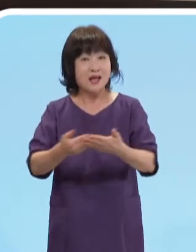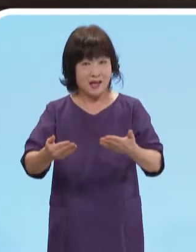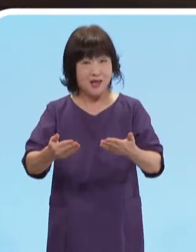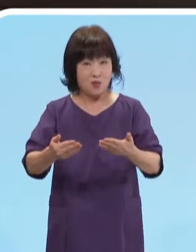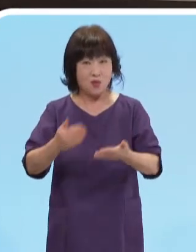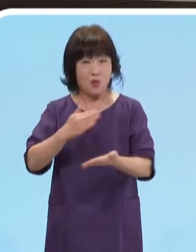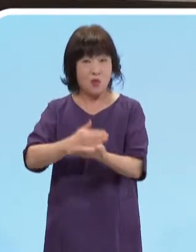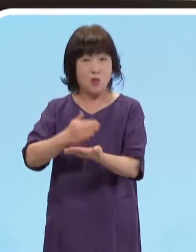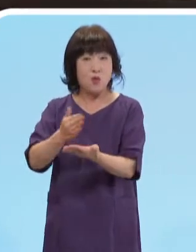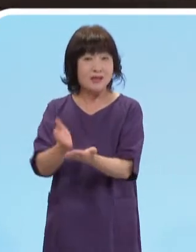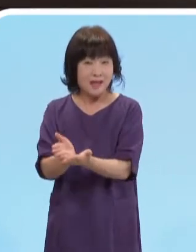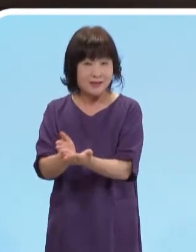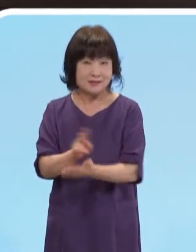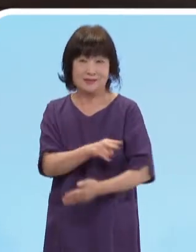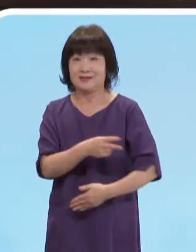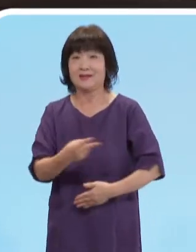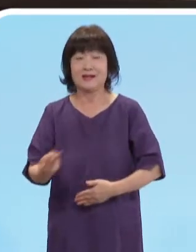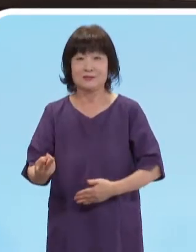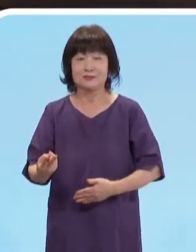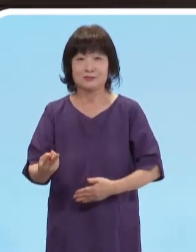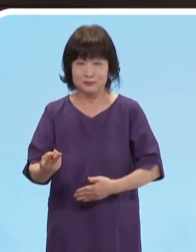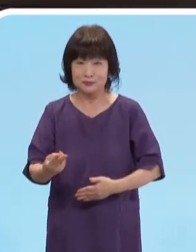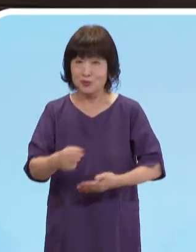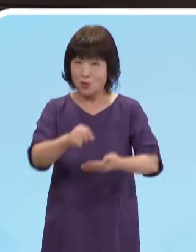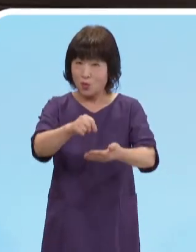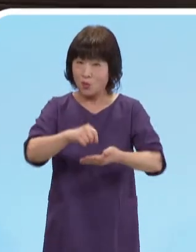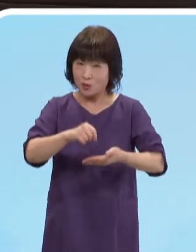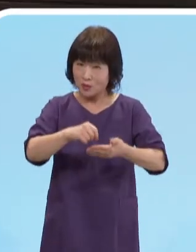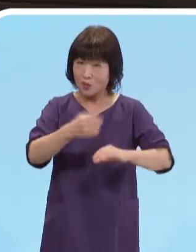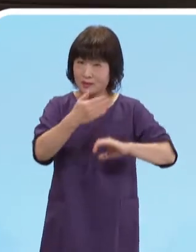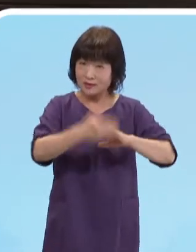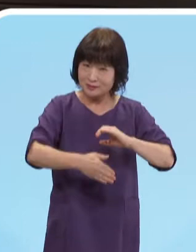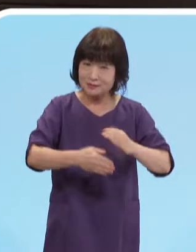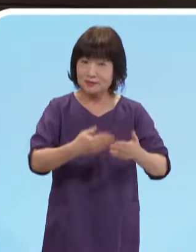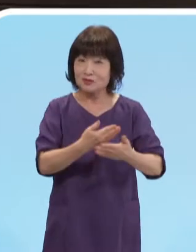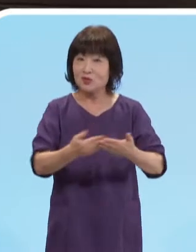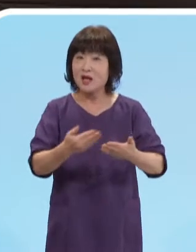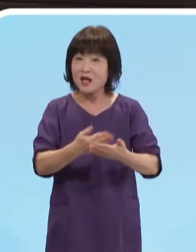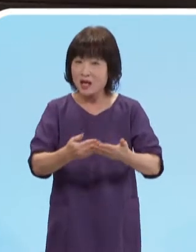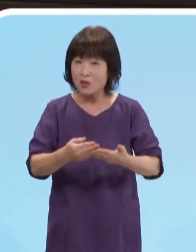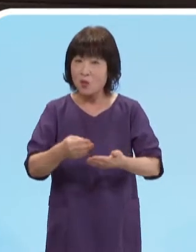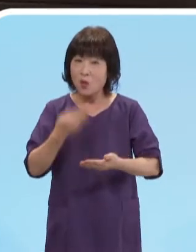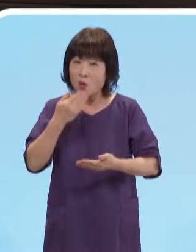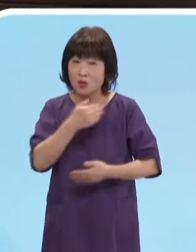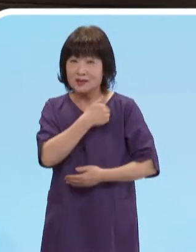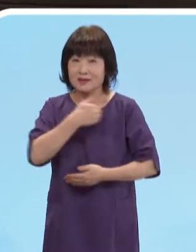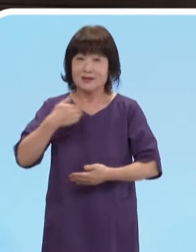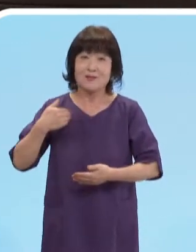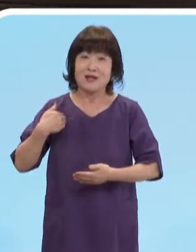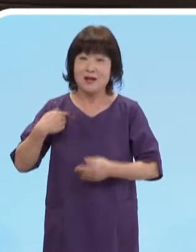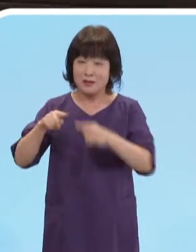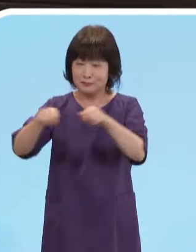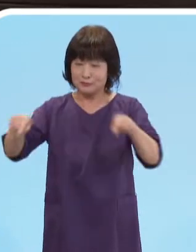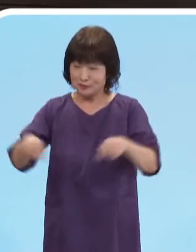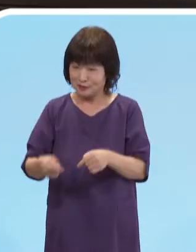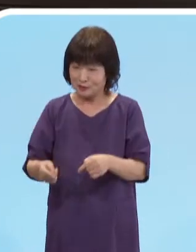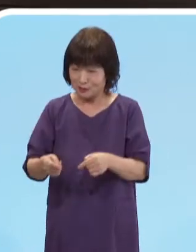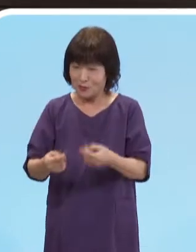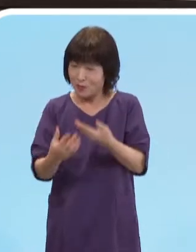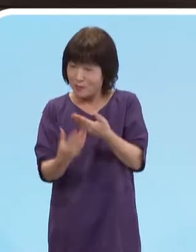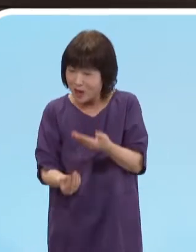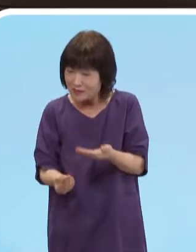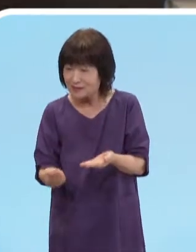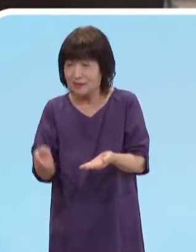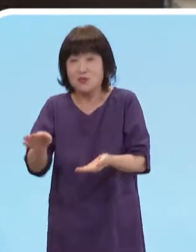キといいまして、お客様がお持ちいただいたお写真やイラストを食用色素で食べられるシートに転写加工させていただいております